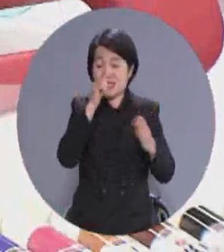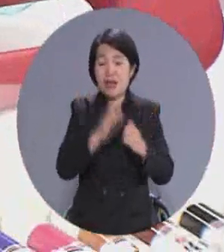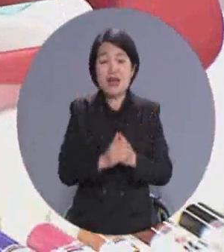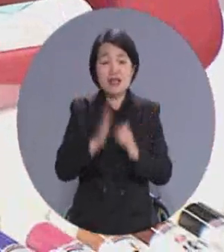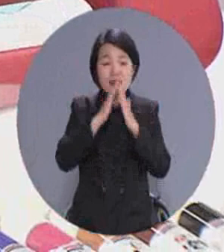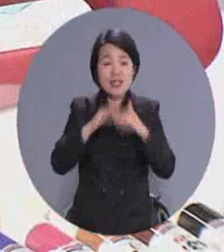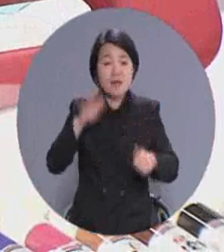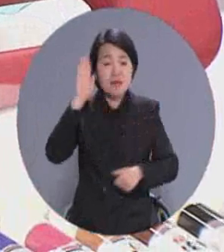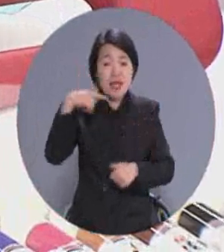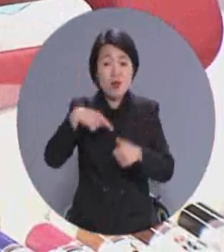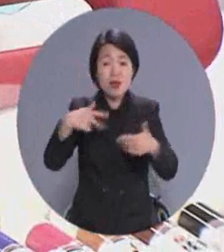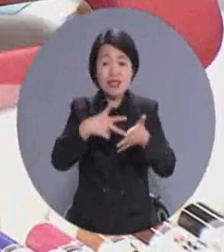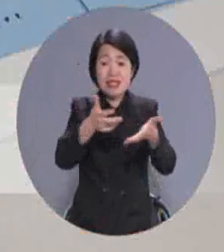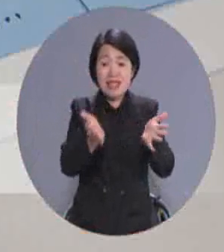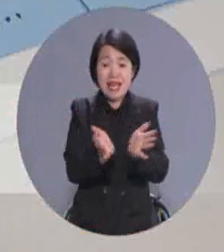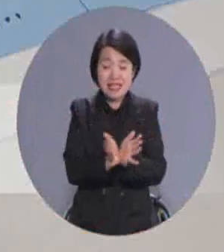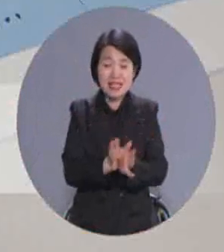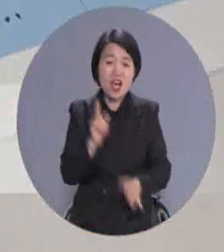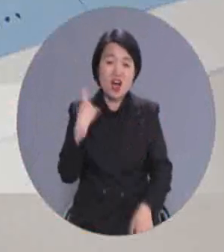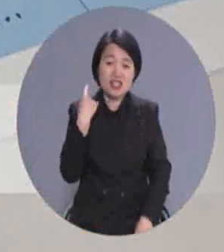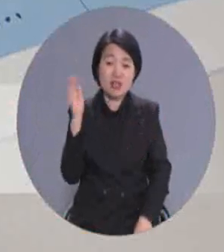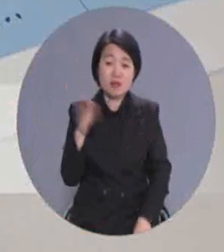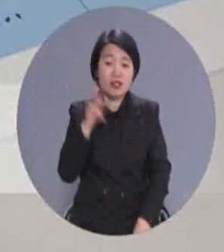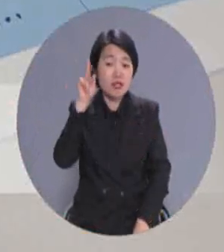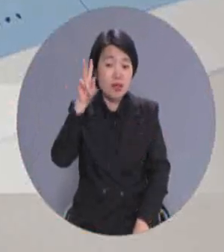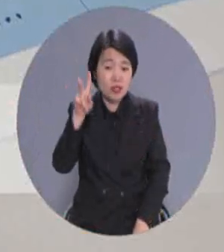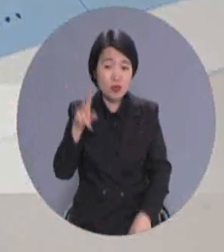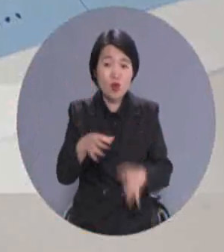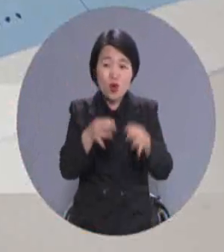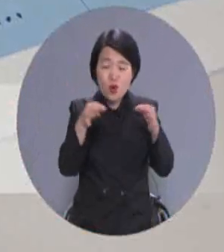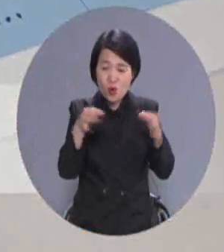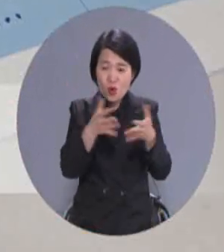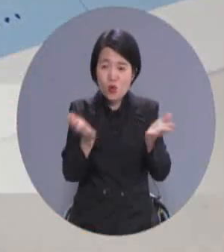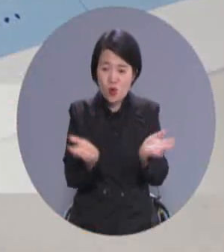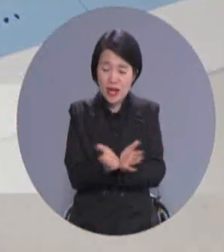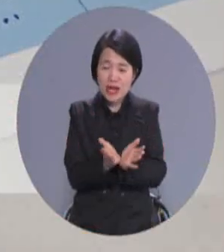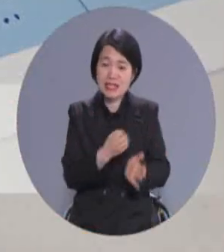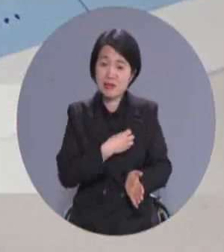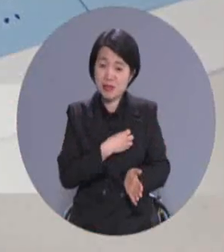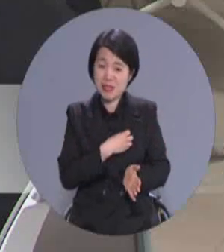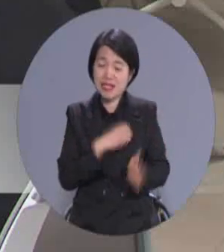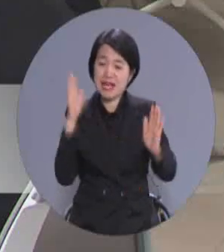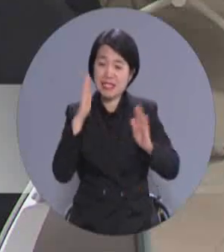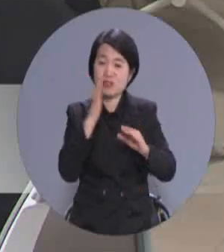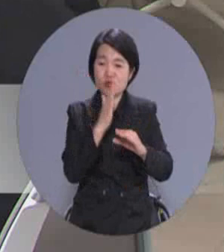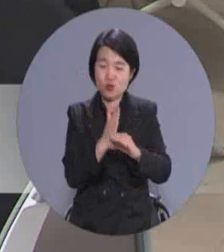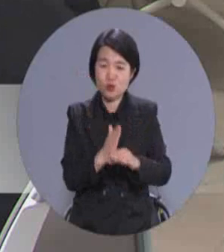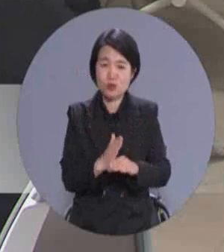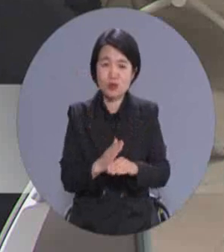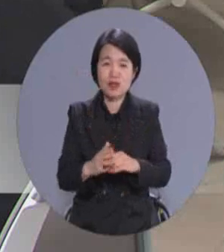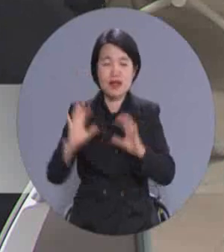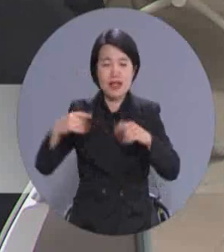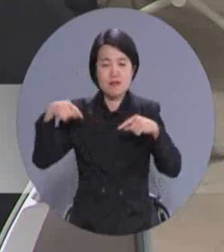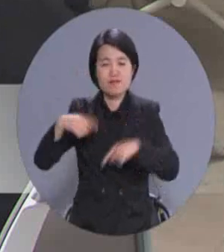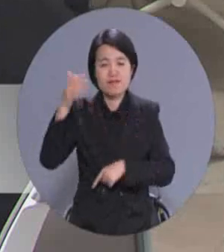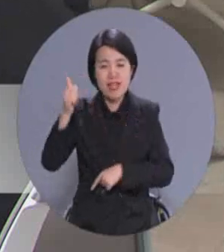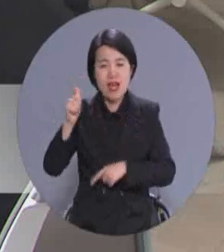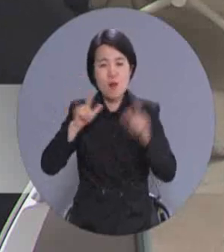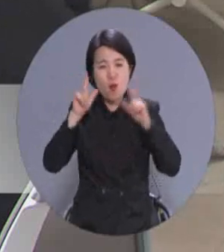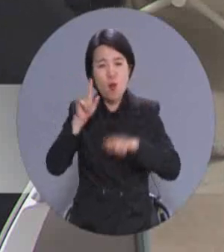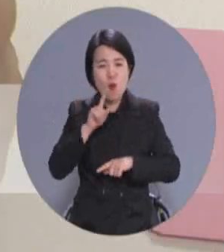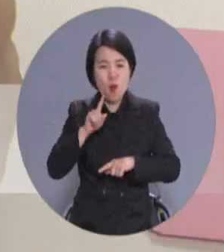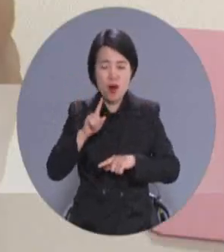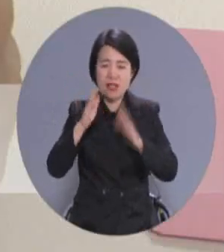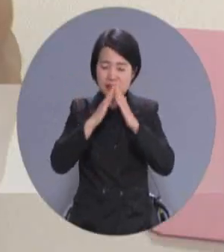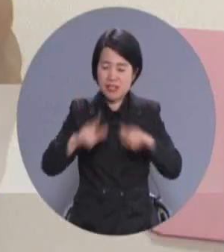전남미래교육재단은 어제부터 1박 2일간 전남 학생 외교단에 소속된 학생들을 대상으로 외교관의 자세와 전남을 세계에